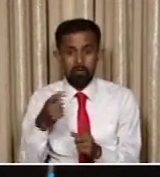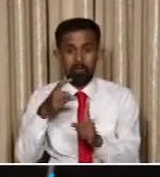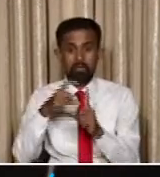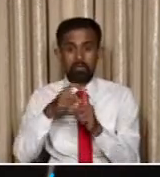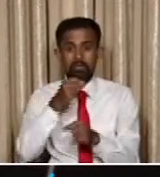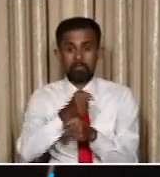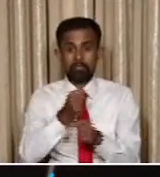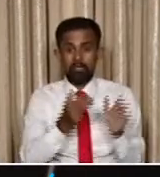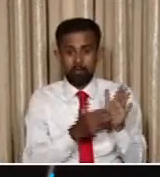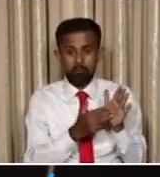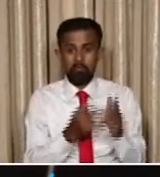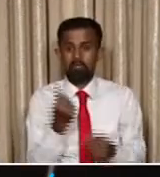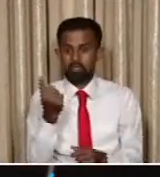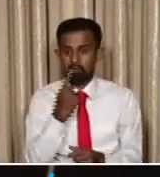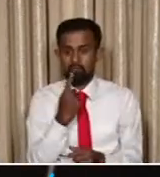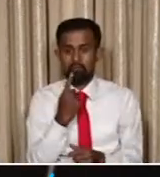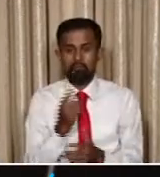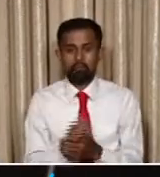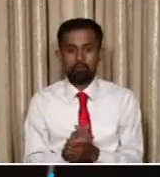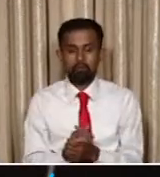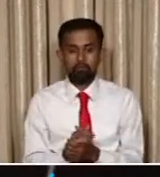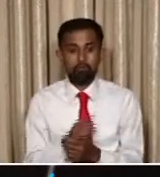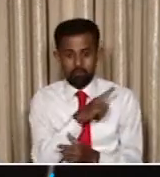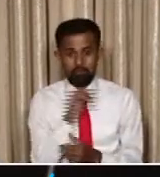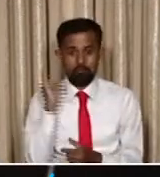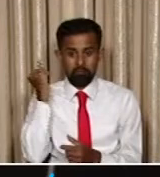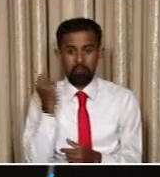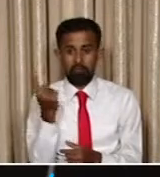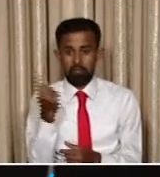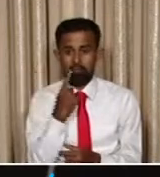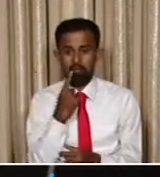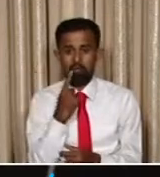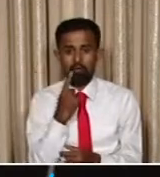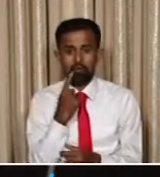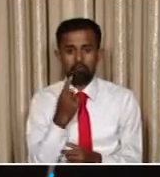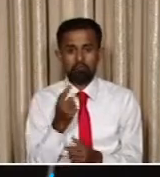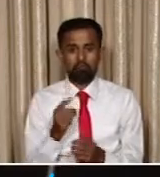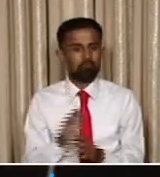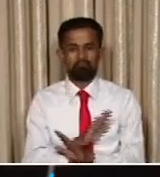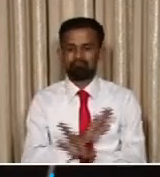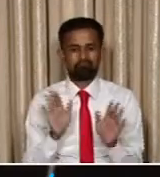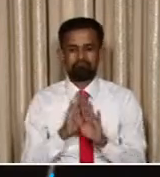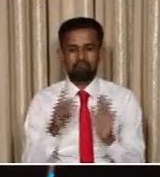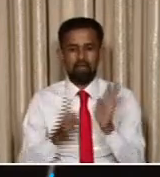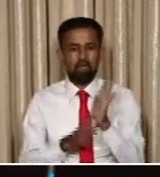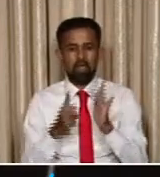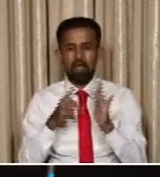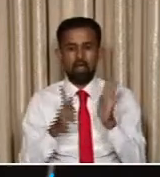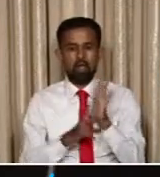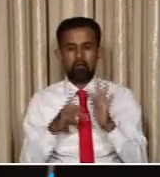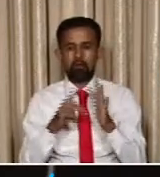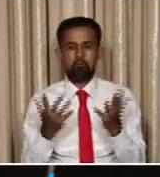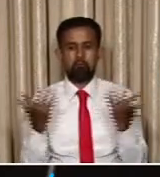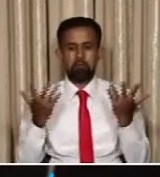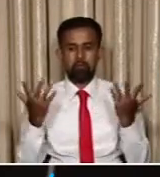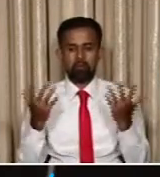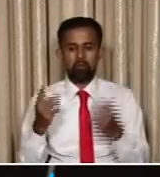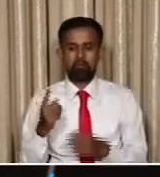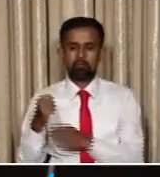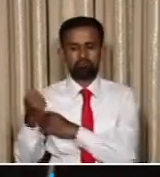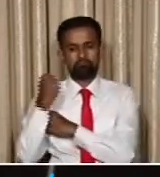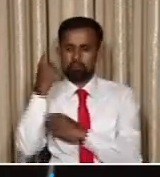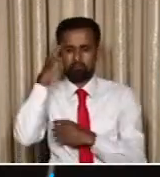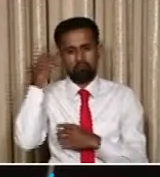ITN එකේ කියනවා මේ නිලධාරියා කියනවා මේක කරන්නේ නැහැ සජීවීව මන් දන්නේ එයාට කොහෙන්ද ඒ බලය ආවේ